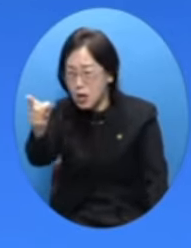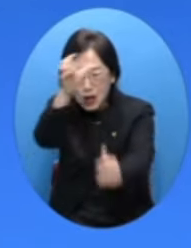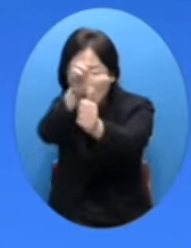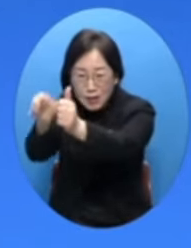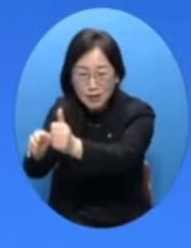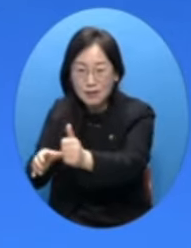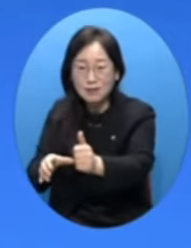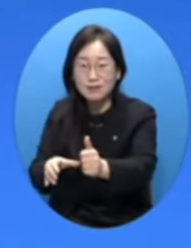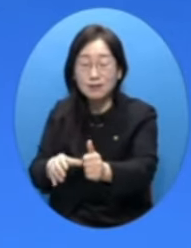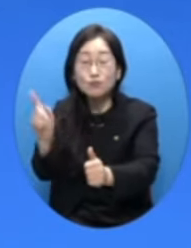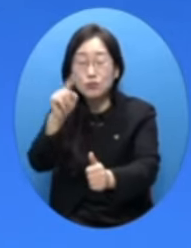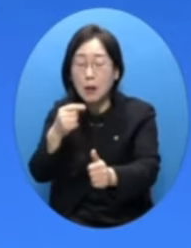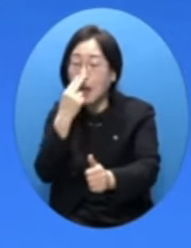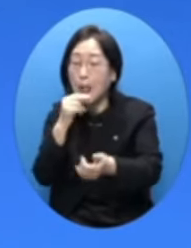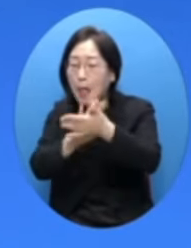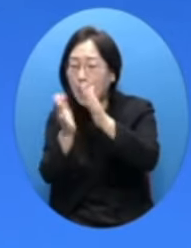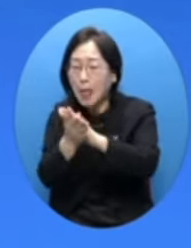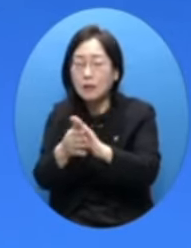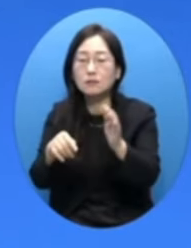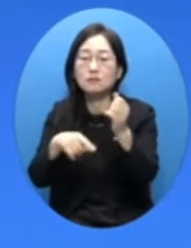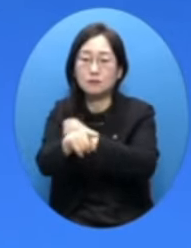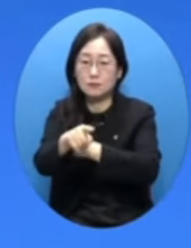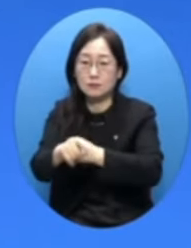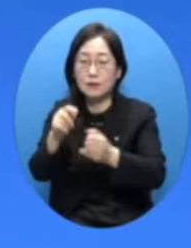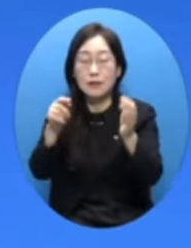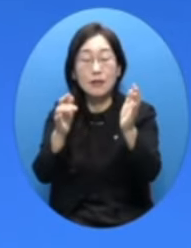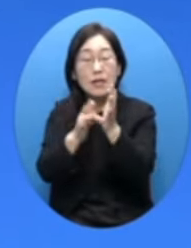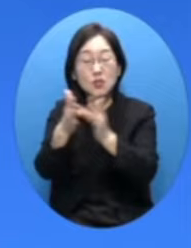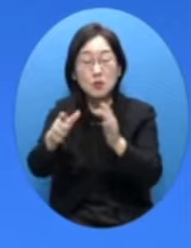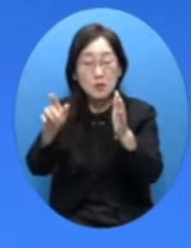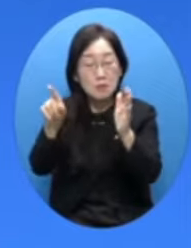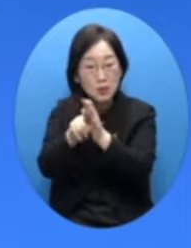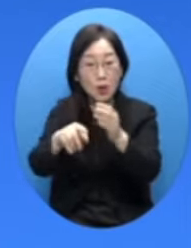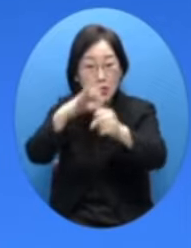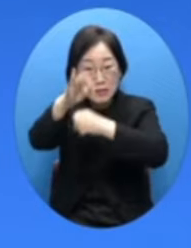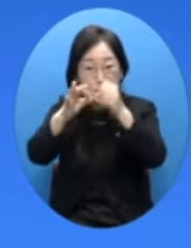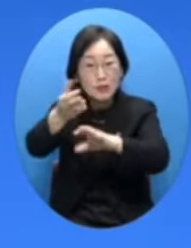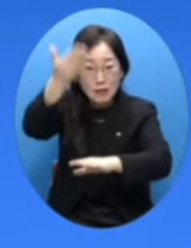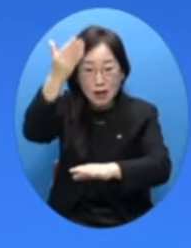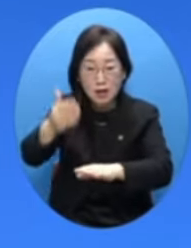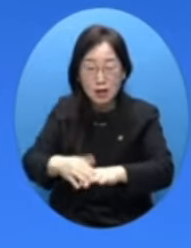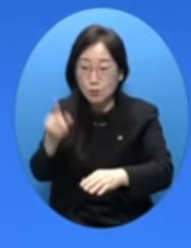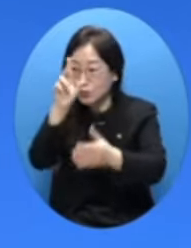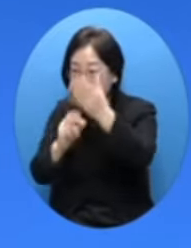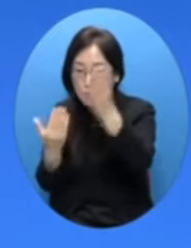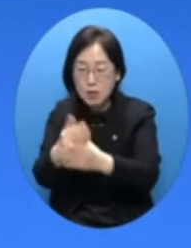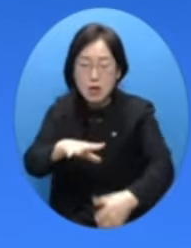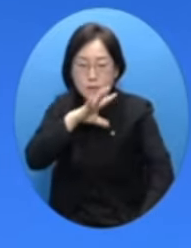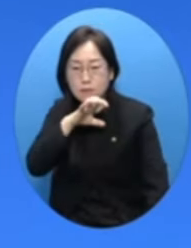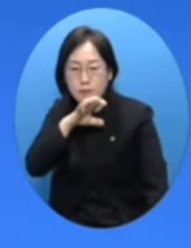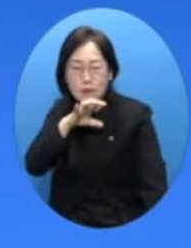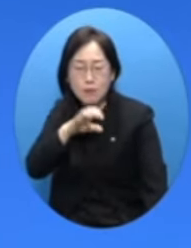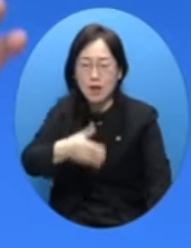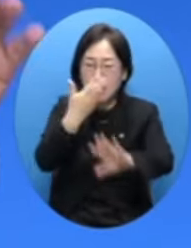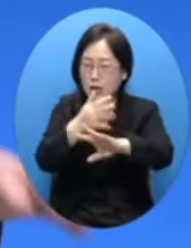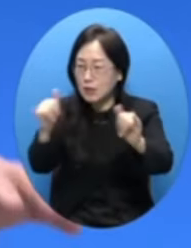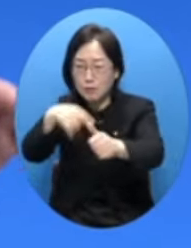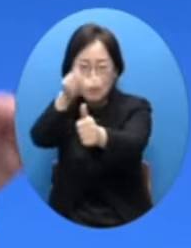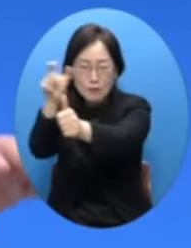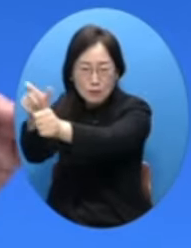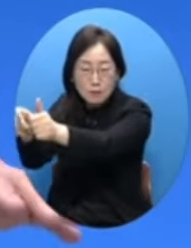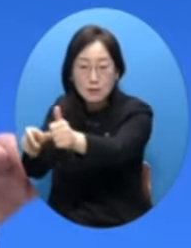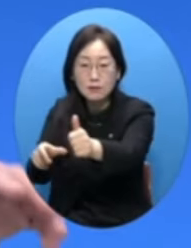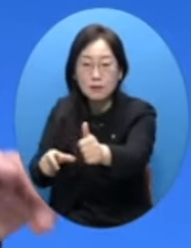믿음에 초보에 있는 사람입니다. 예수를 믿은 지 10년이 됐다고 하면서도 무슨 문제만 생기면 원망하고 불평하고 남탓하면 아직도